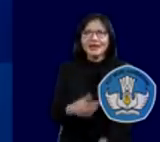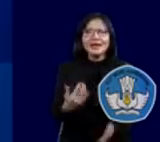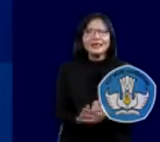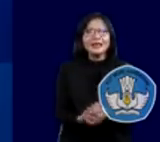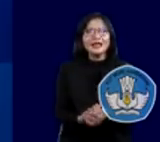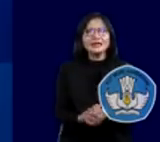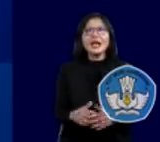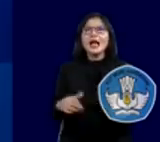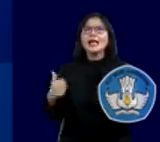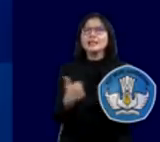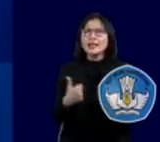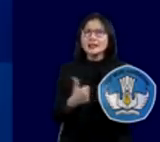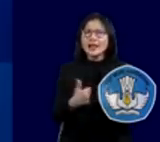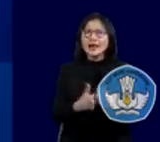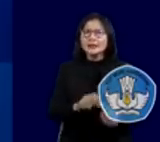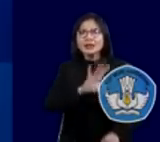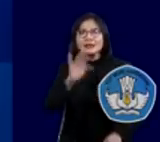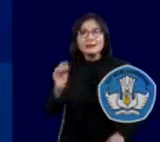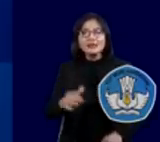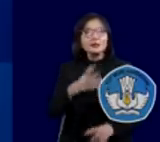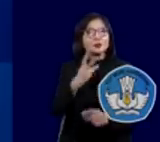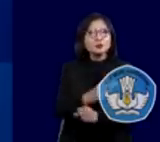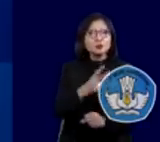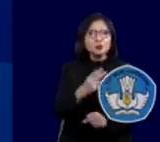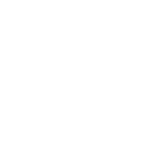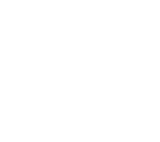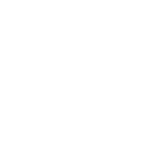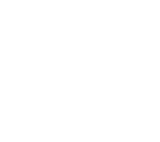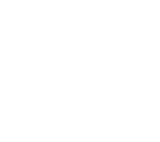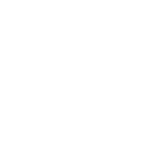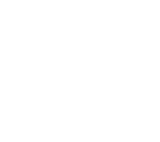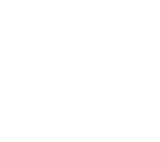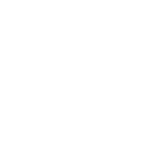dari berbagai macam guru honorer di seluruh Nusantara kita.